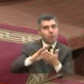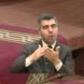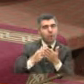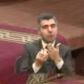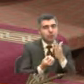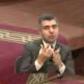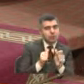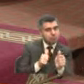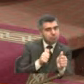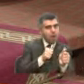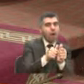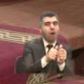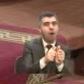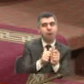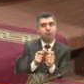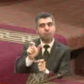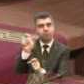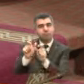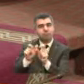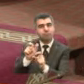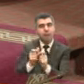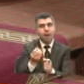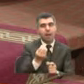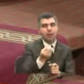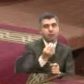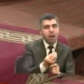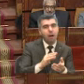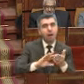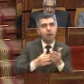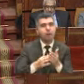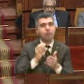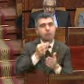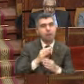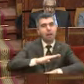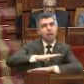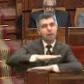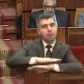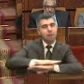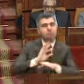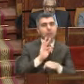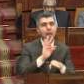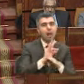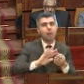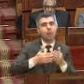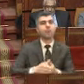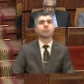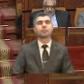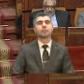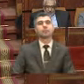الناشئه، تواكب الاحتياجات، وتواكب كذلك ما هو تربوي واجتماعي.